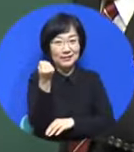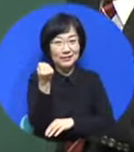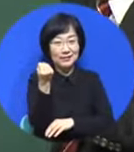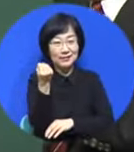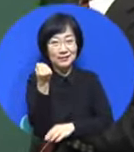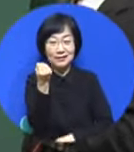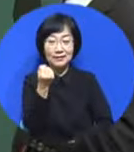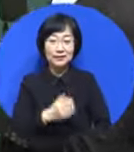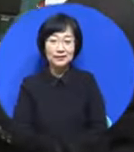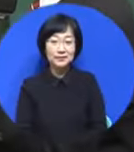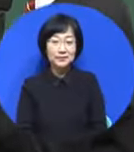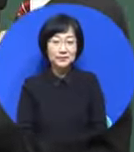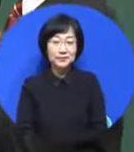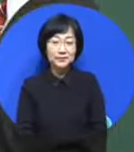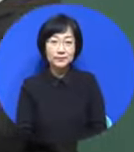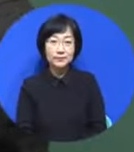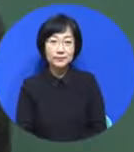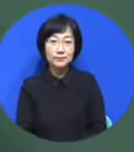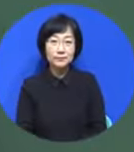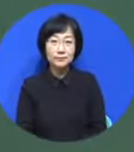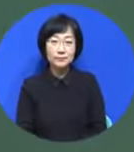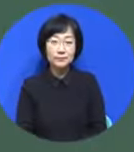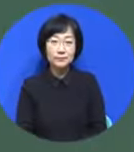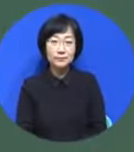and missions. 오늘 여러분 이 답을 가지고